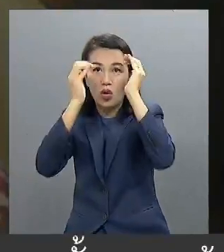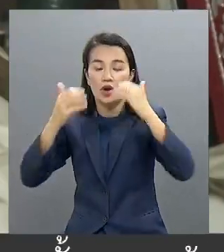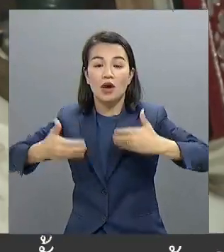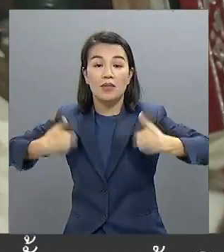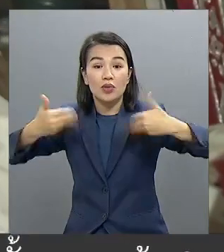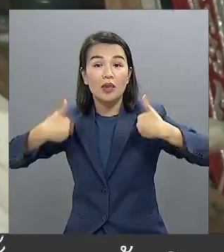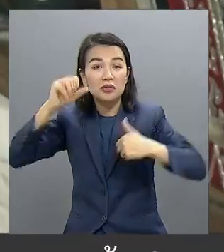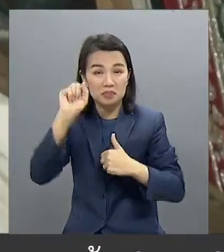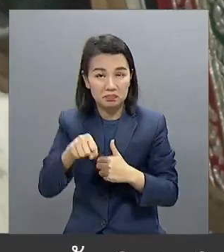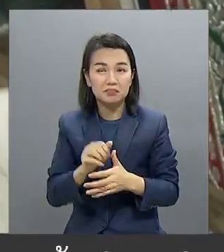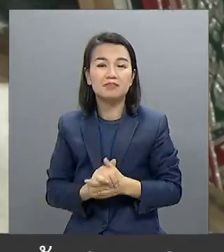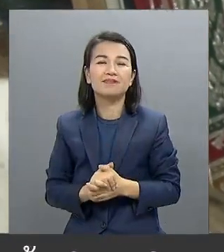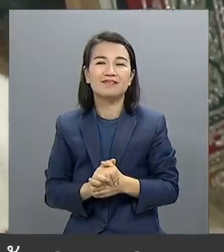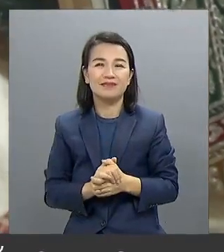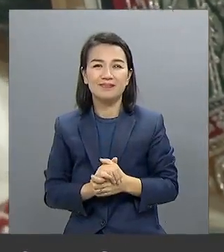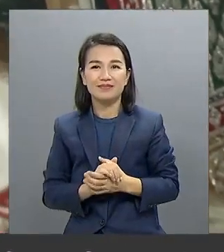ะ